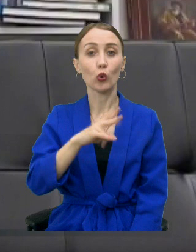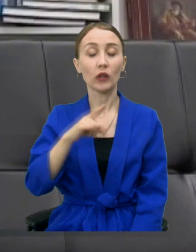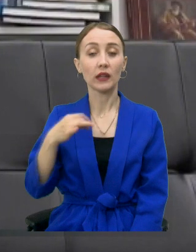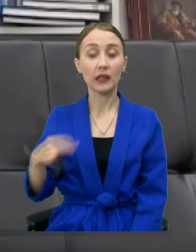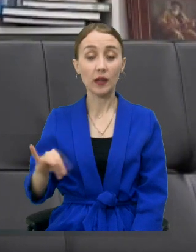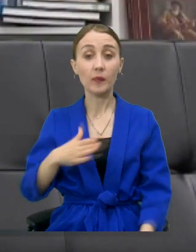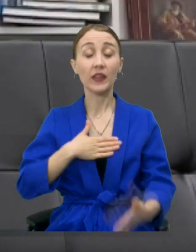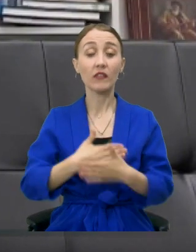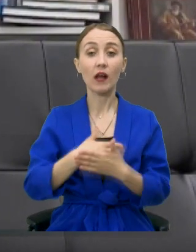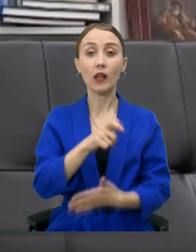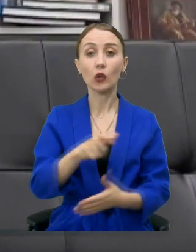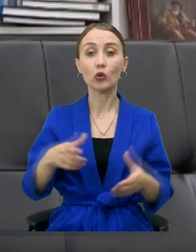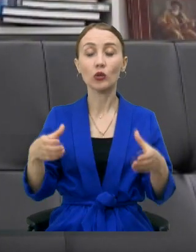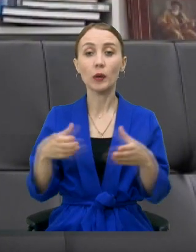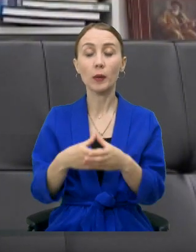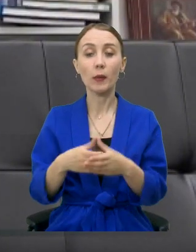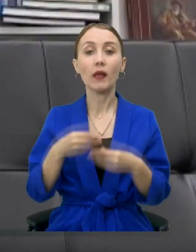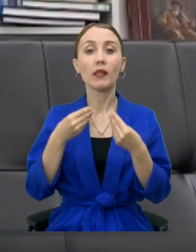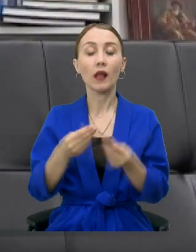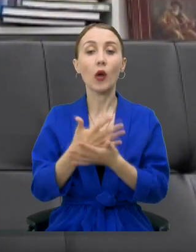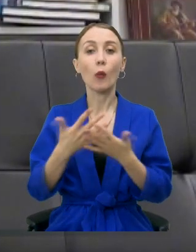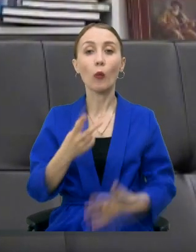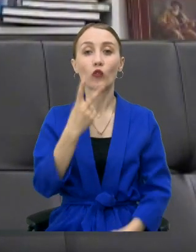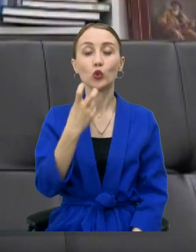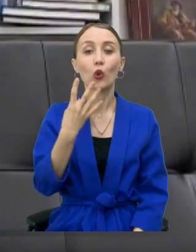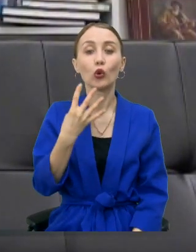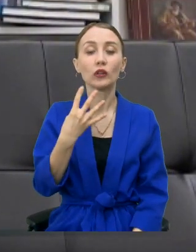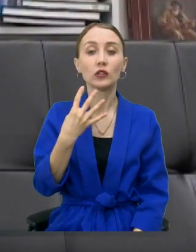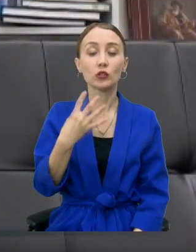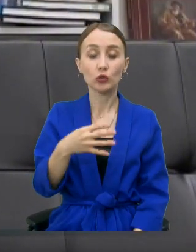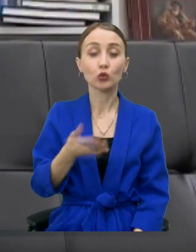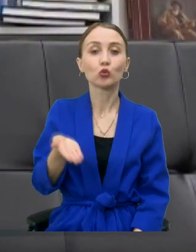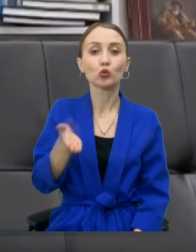Адамдар» города Есиль раздала более 240 продуктовых наборов нуждающимся семьям.